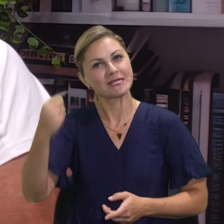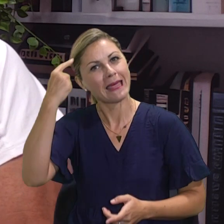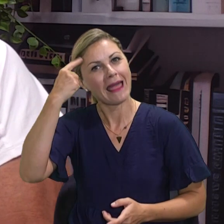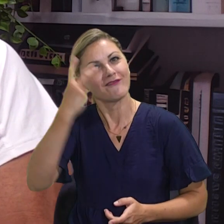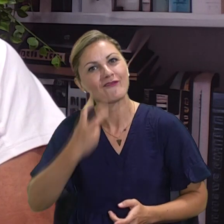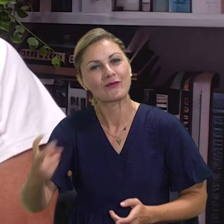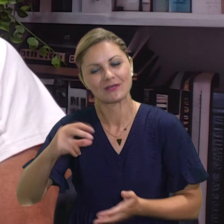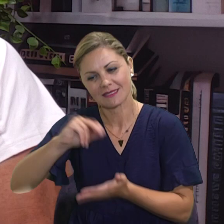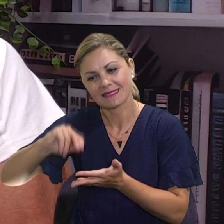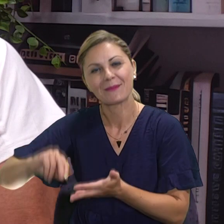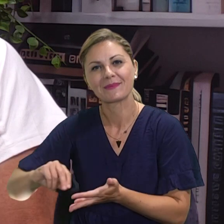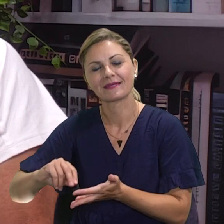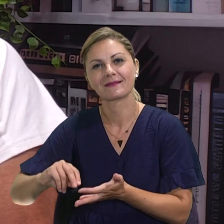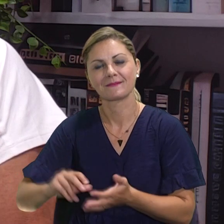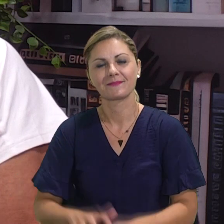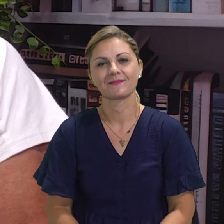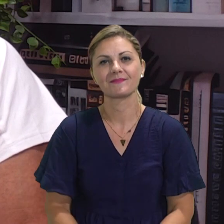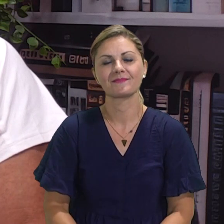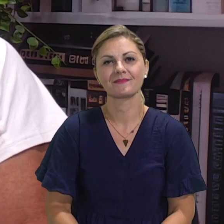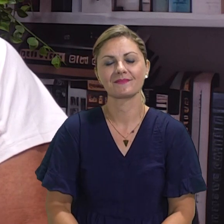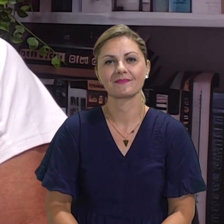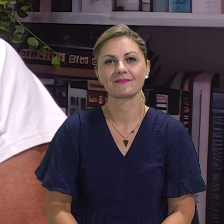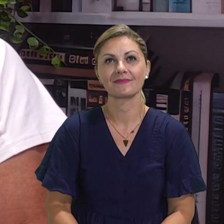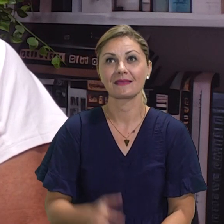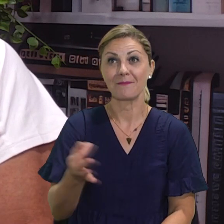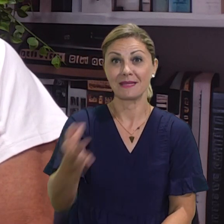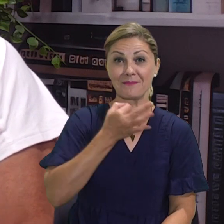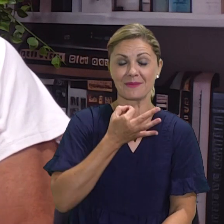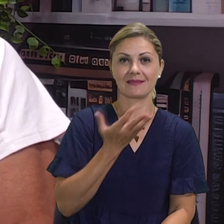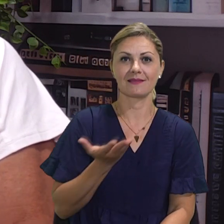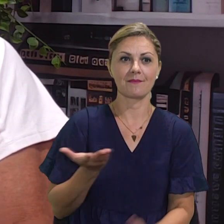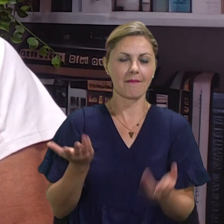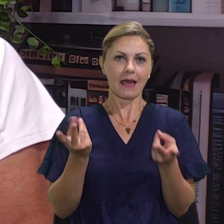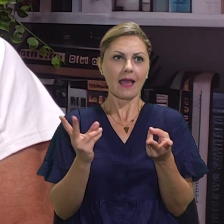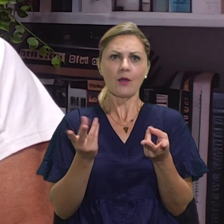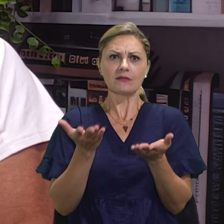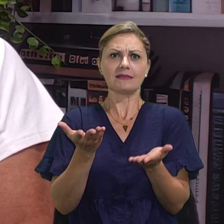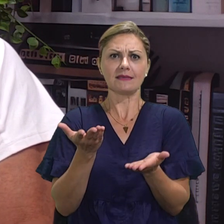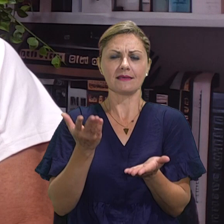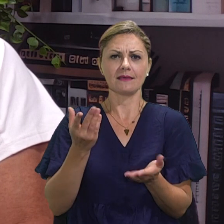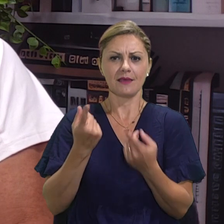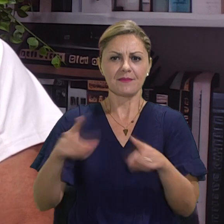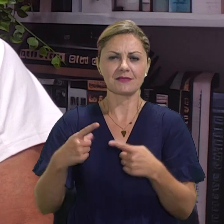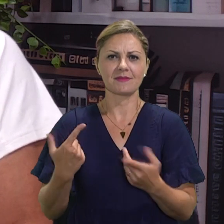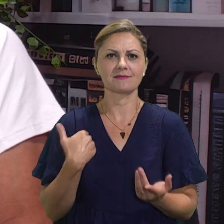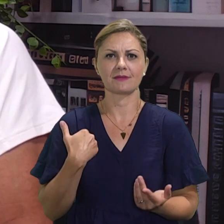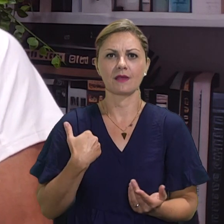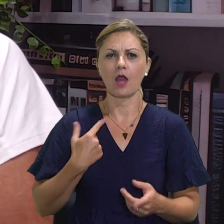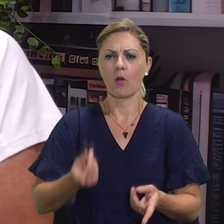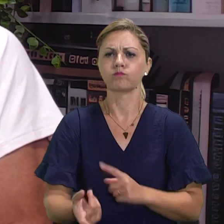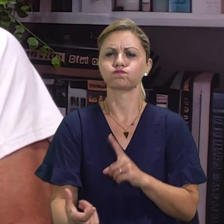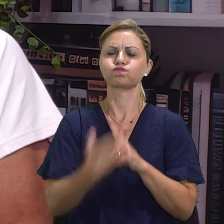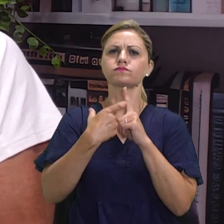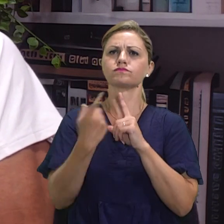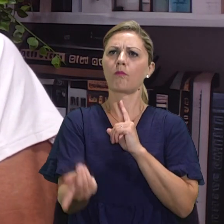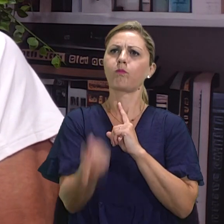onda napišem od toga, jeli, se onda sve razvije. Mene su pitali kako se piše pjesma. Pa ne piše ja